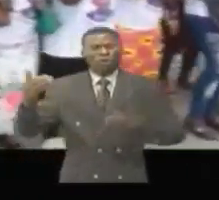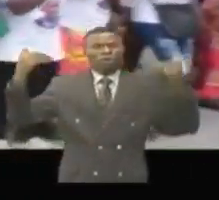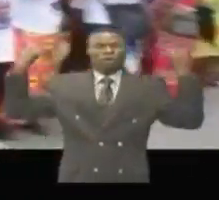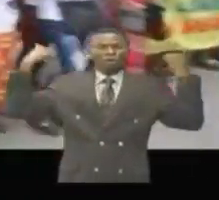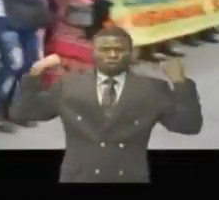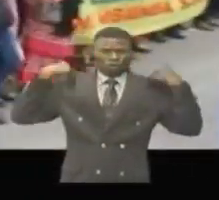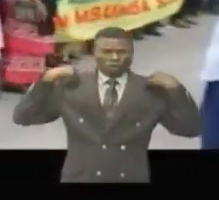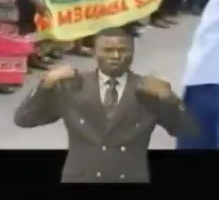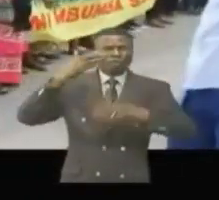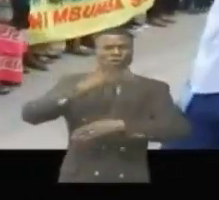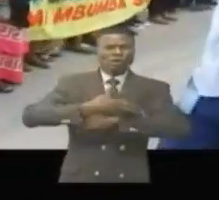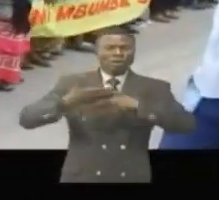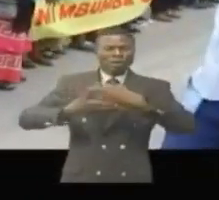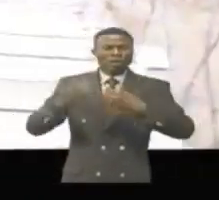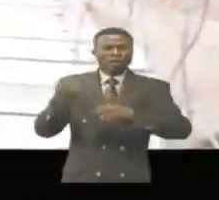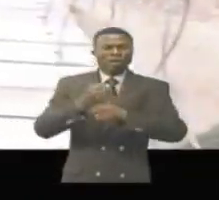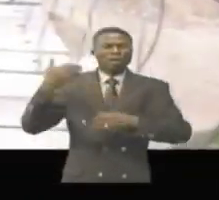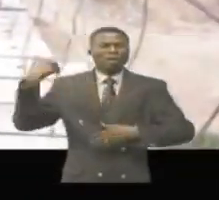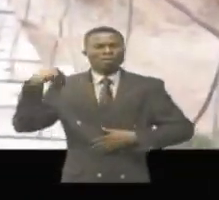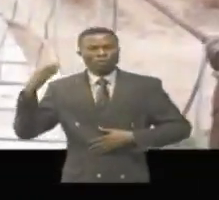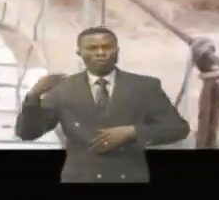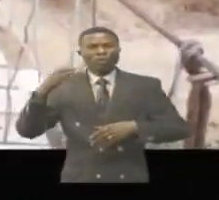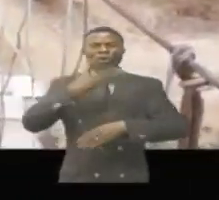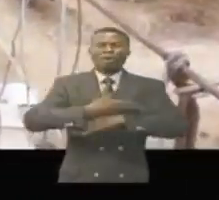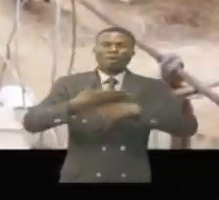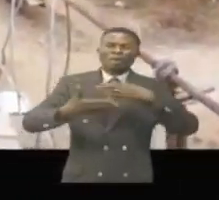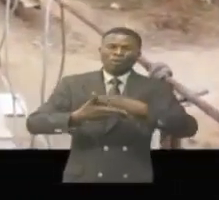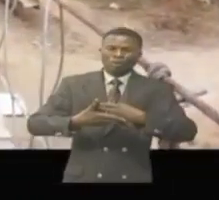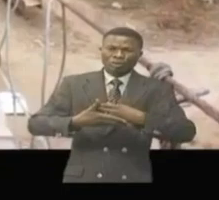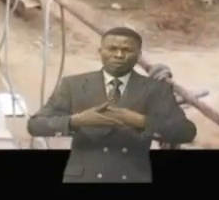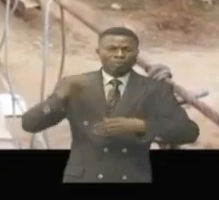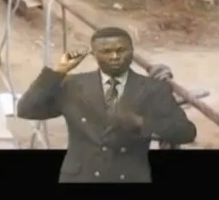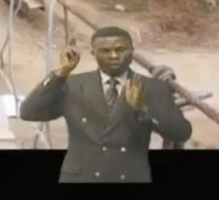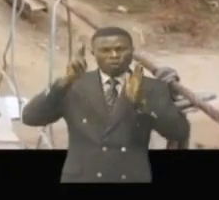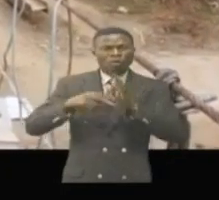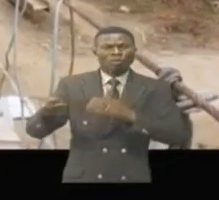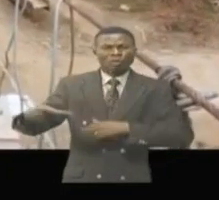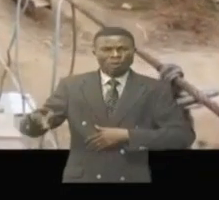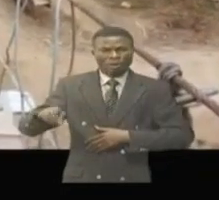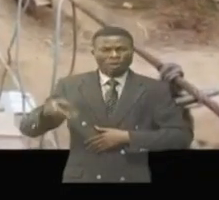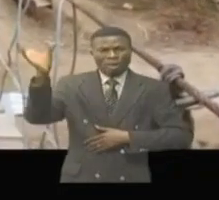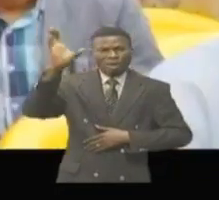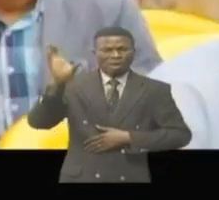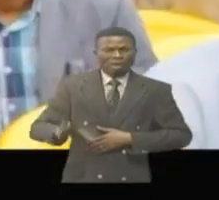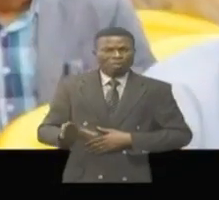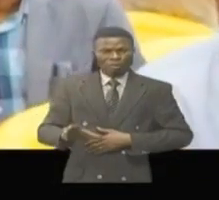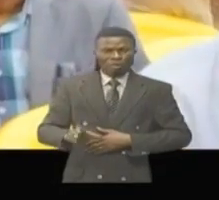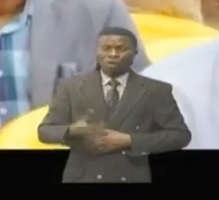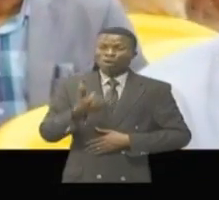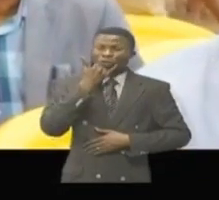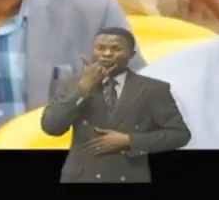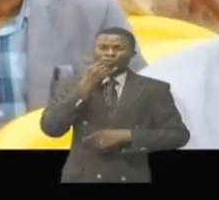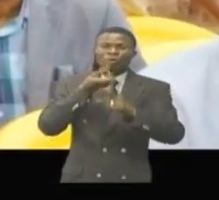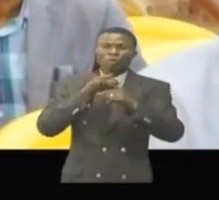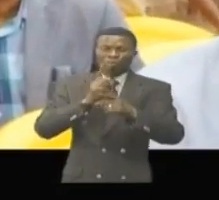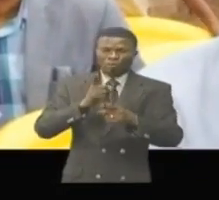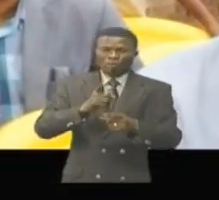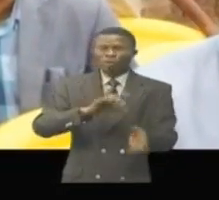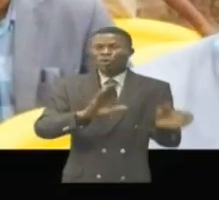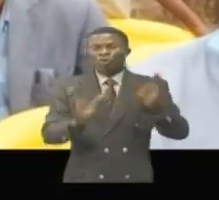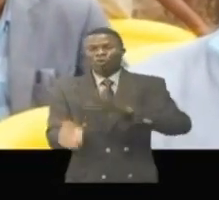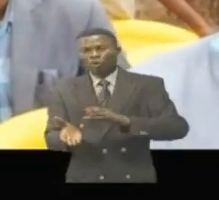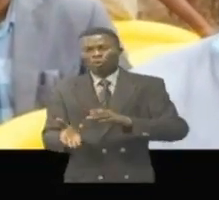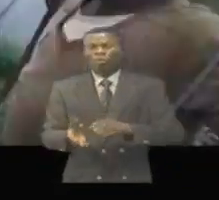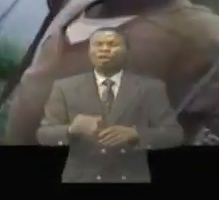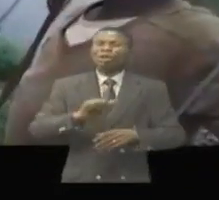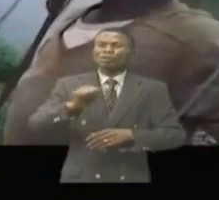aux infrastructures, travaux publics et reconstruction du gouvernement provincial qui attribue les basculements de la passerelle à